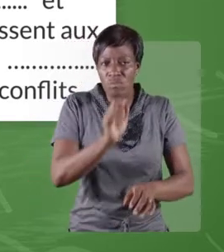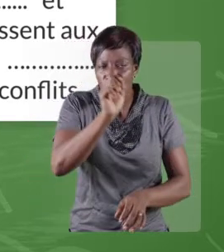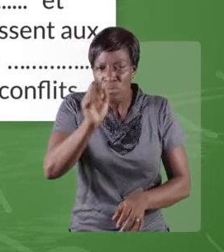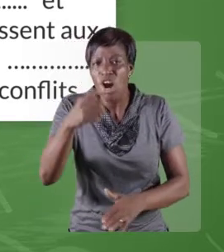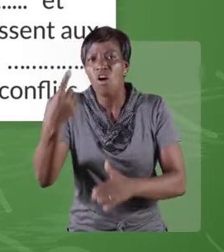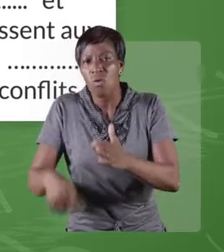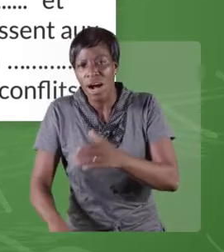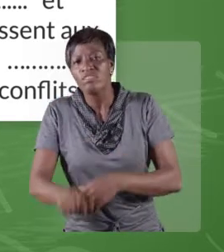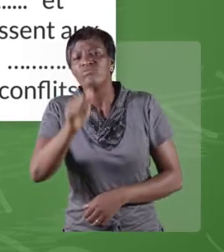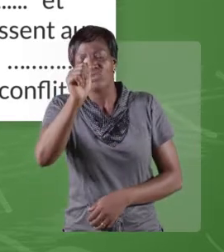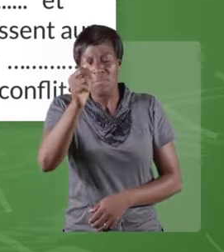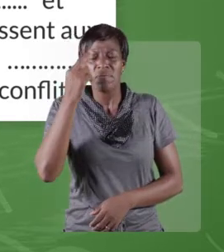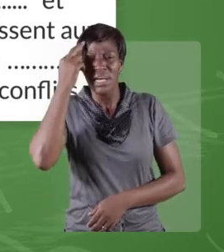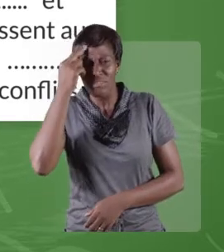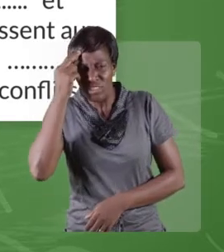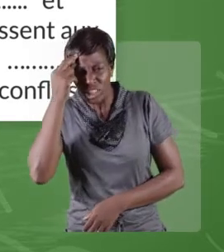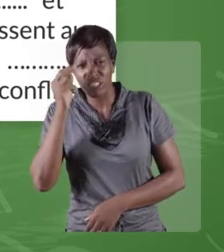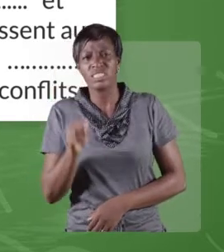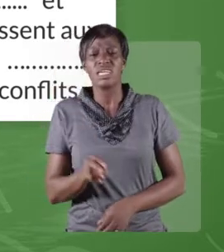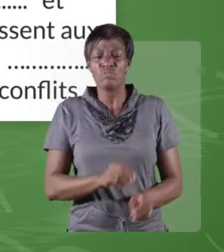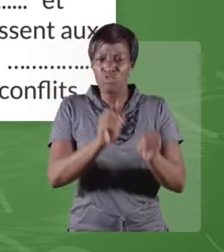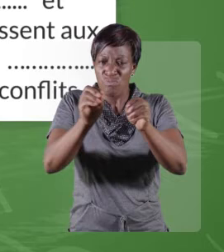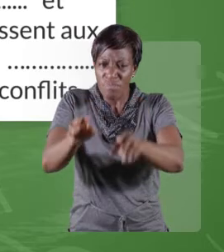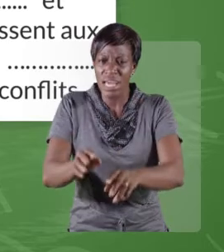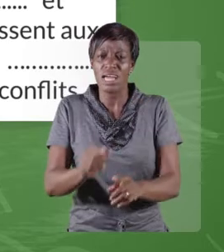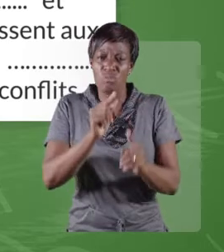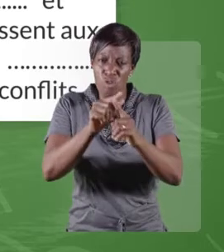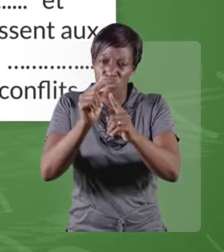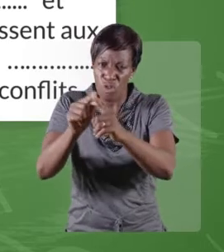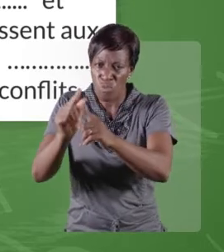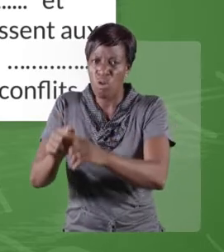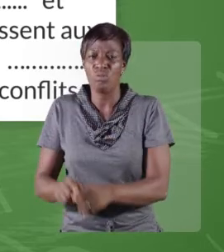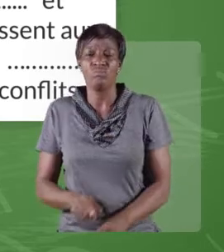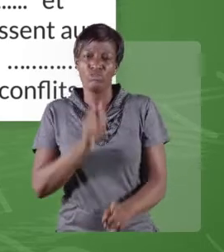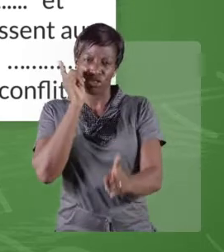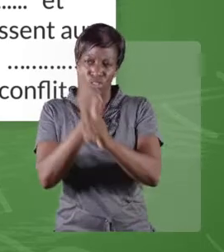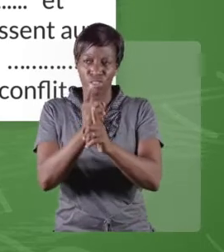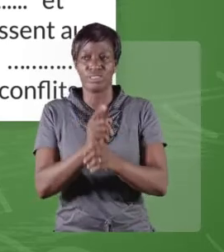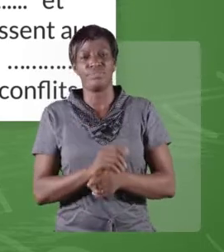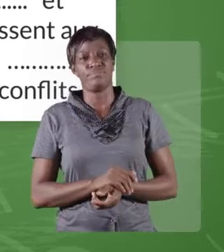des conflits. Je vous laisse faire cet exercice.